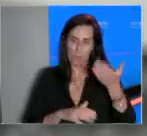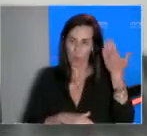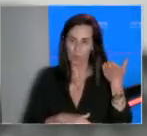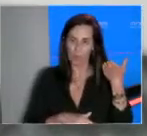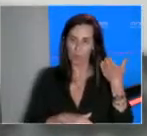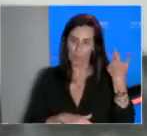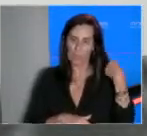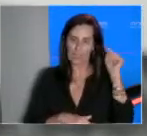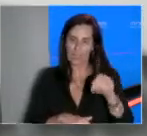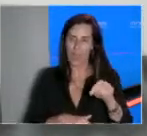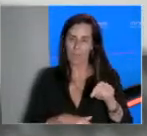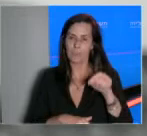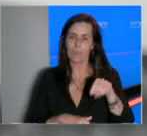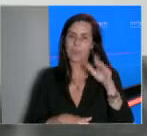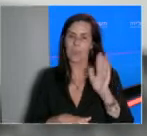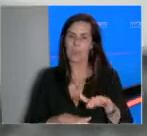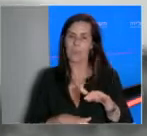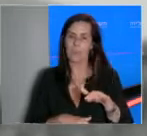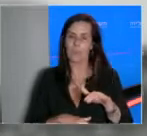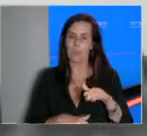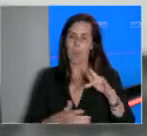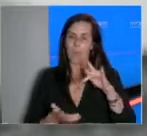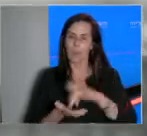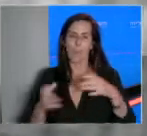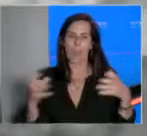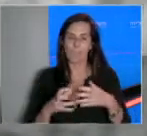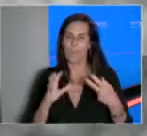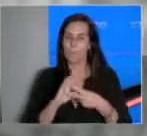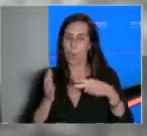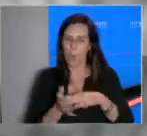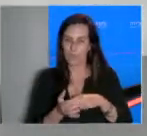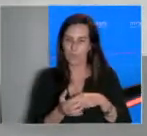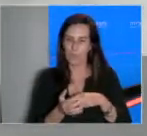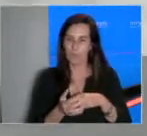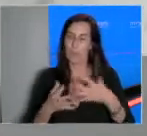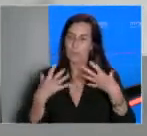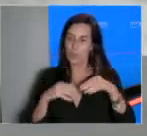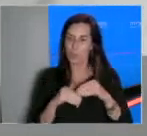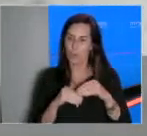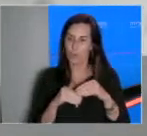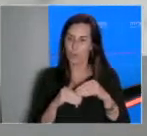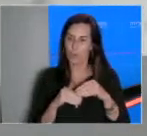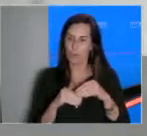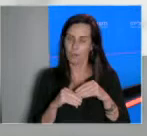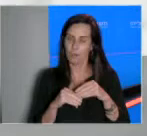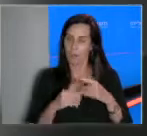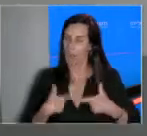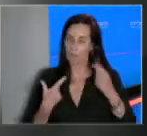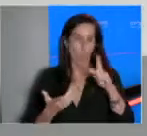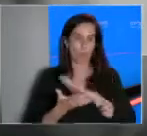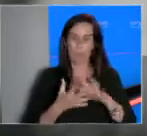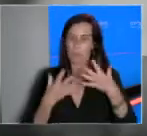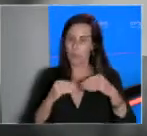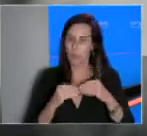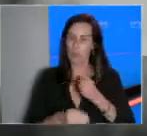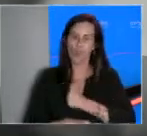הקודמת שהייתי אצלך, זה גם מעמד חברתי, פוליטי, משפחה שחייה לא פשוטים,